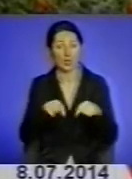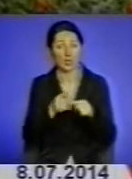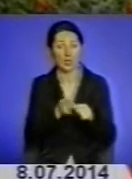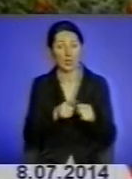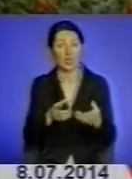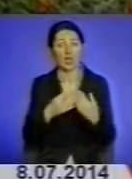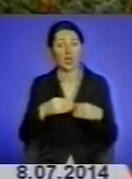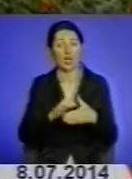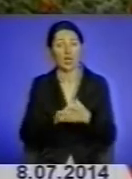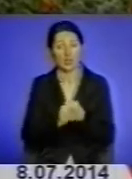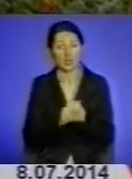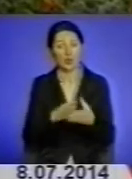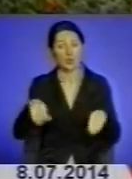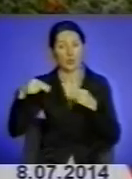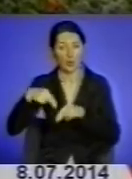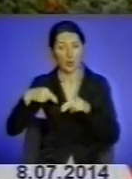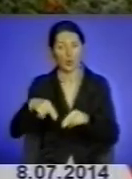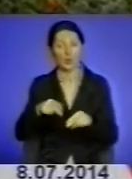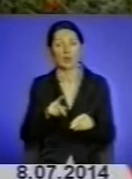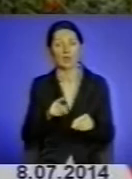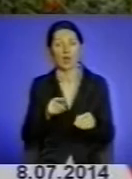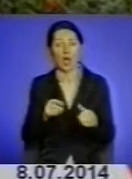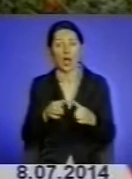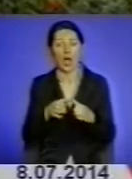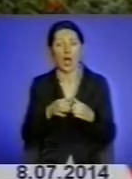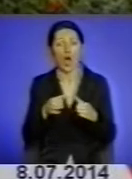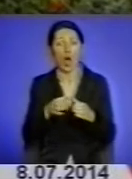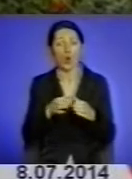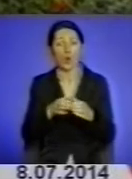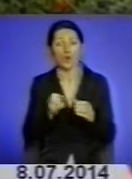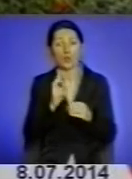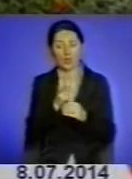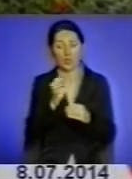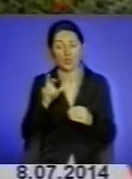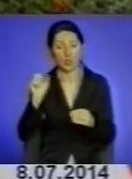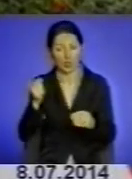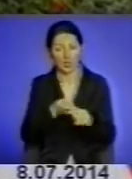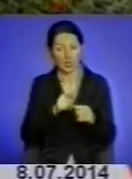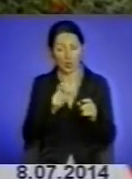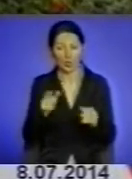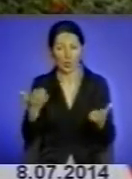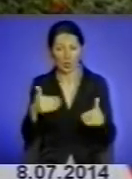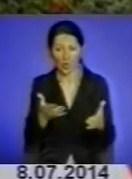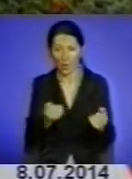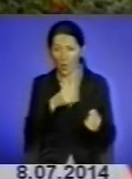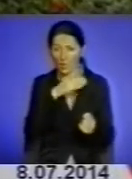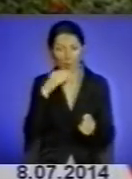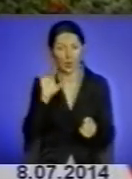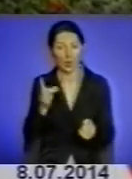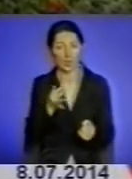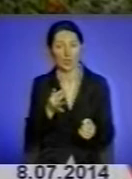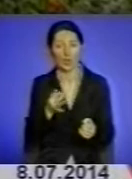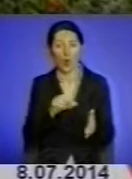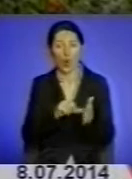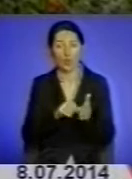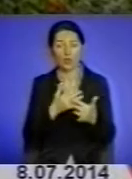кримінальним групуванням, яке приходило під назвою 12 сотня. Ті люди брали вже неодноразово участь в різних хуліганських заходах, в тому числі і штурм міської ради, і в